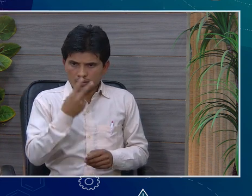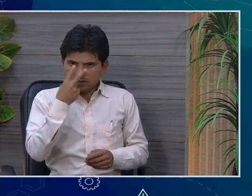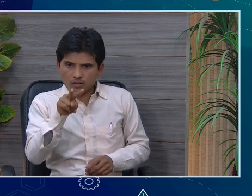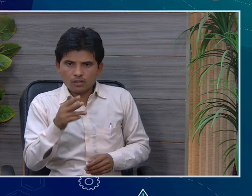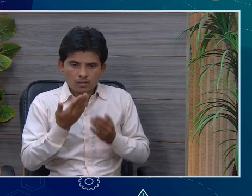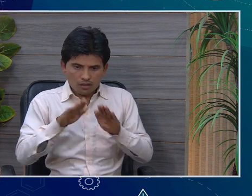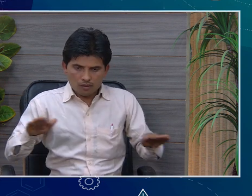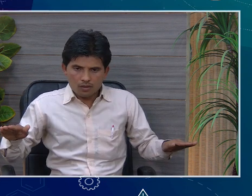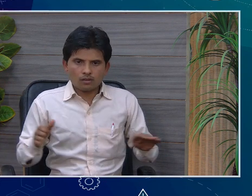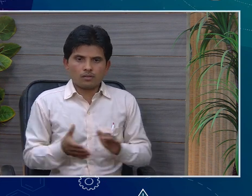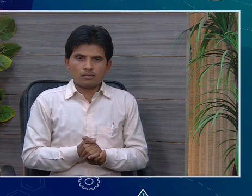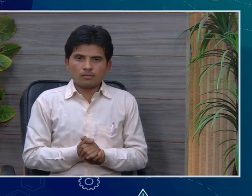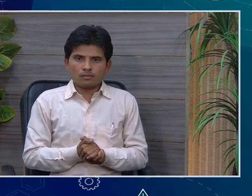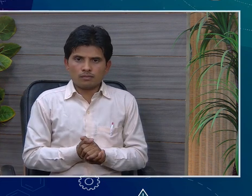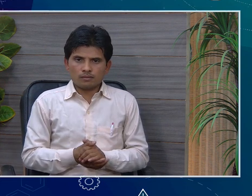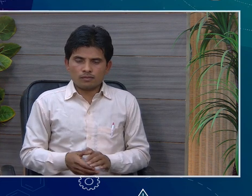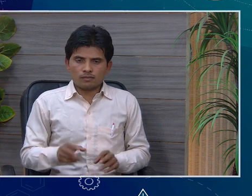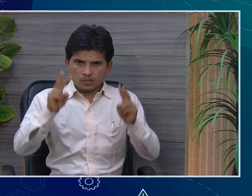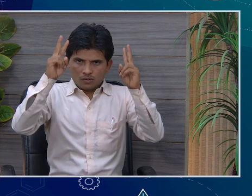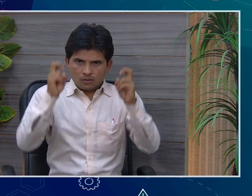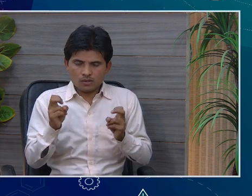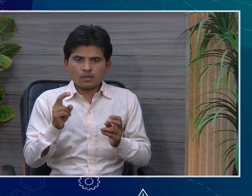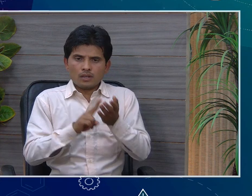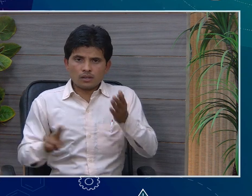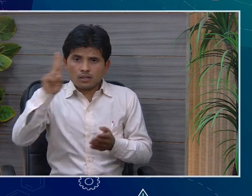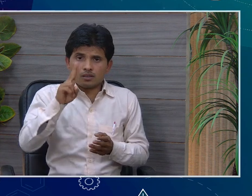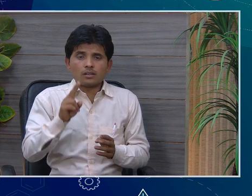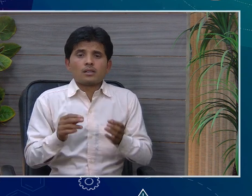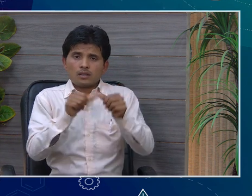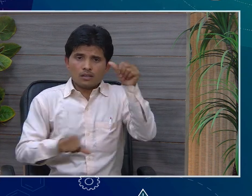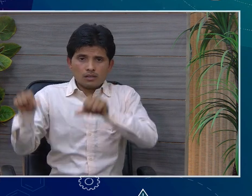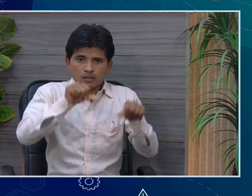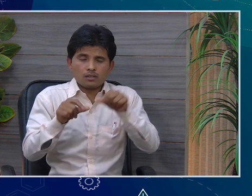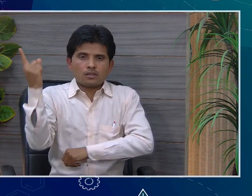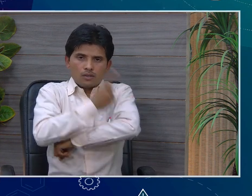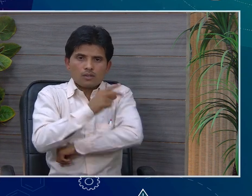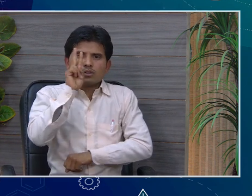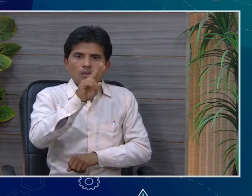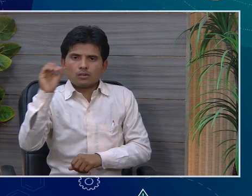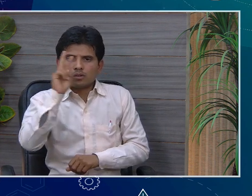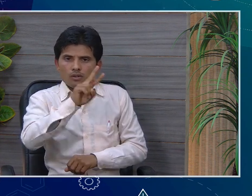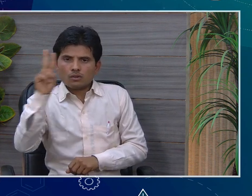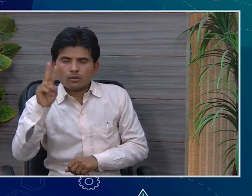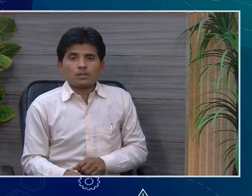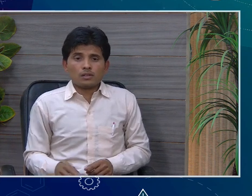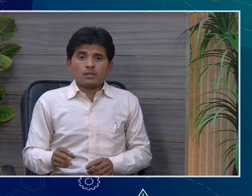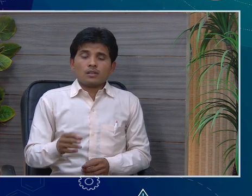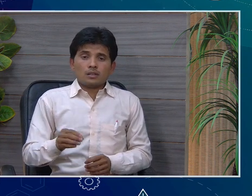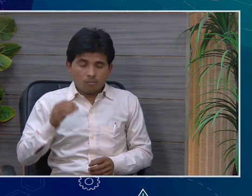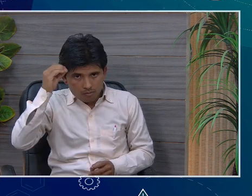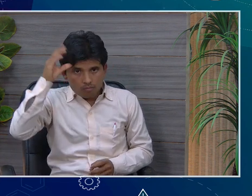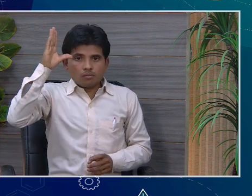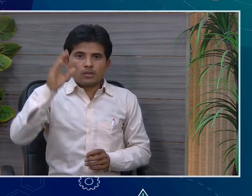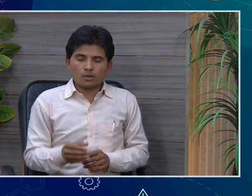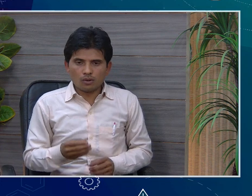वालों को बच्चों को इस टॉपिक पर जो नाच को साइंस 2022 मेकिंग 5 सितंबर इस टॉपिक है इतनी अच्छी और बेहतरीन जानकारी दी